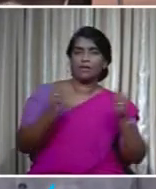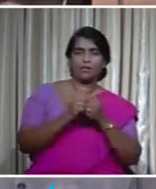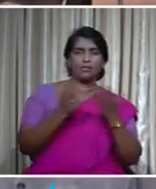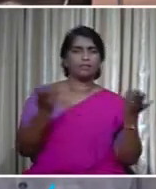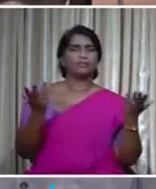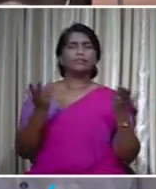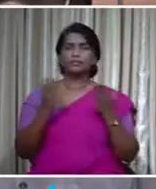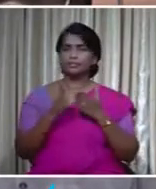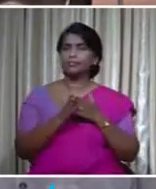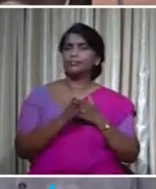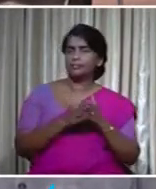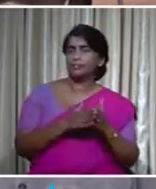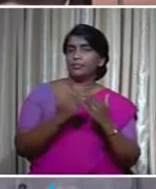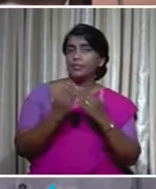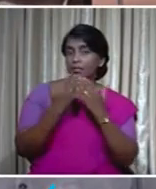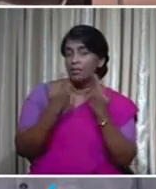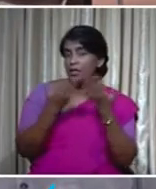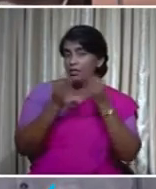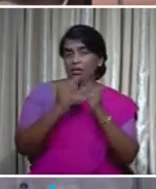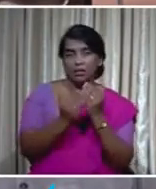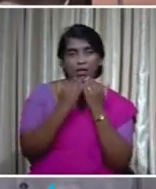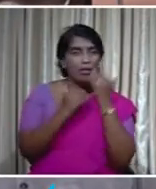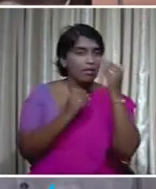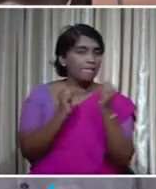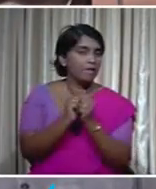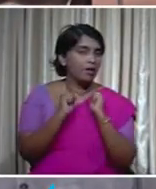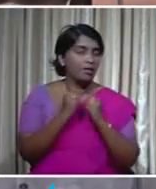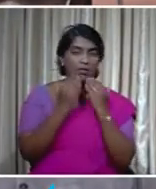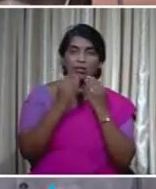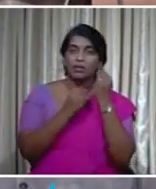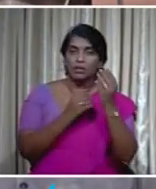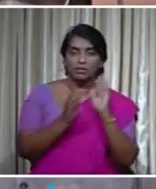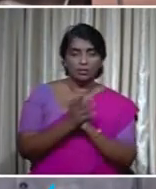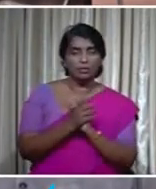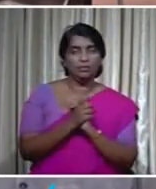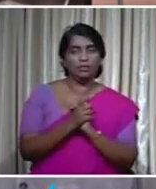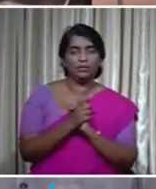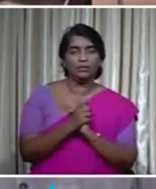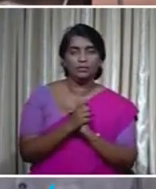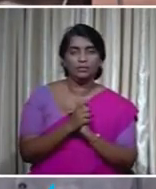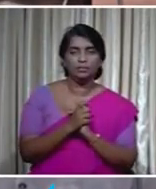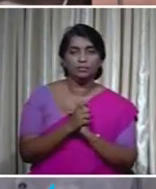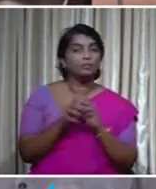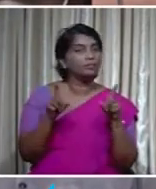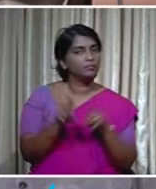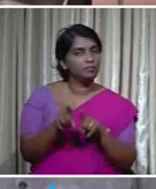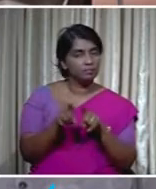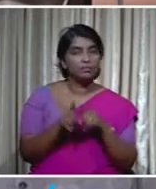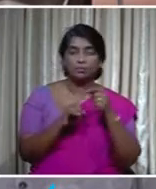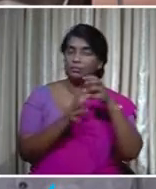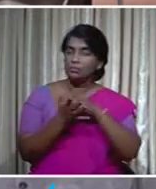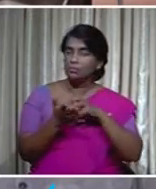கடமை, மிகப்பெரிய முக்கியமான பணி என்பதை நான் இந்த இடத்திலே உங்களிடம் குறிப்பிட விரும்புகின்றேன். அதே நேரம் இந்த மாகாணங்களிலே